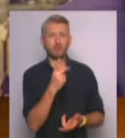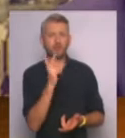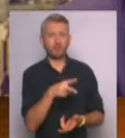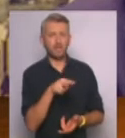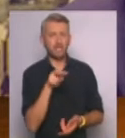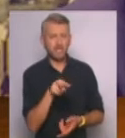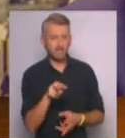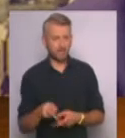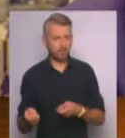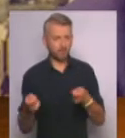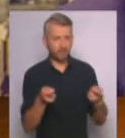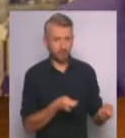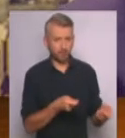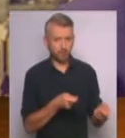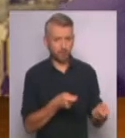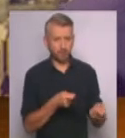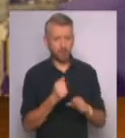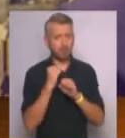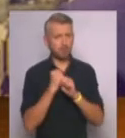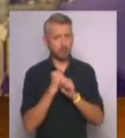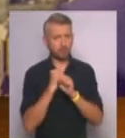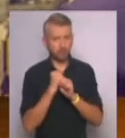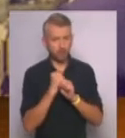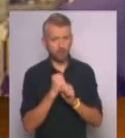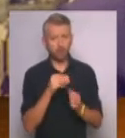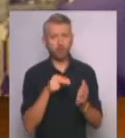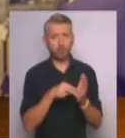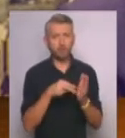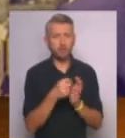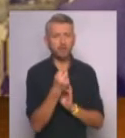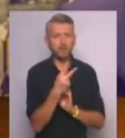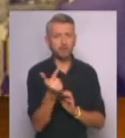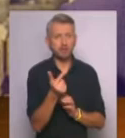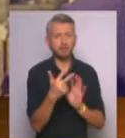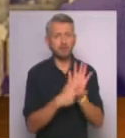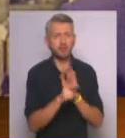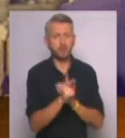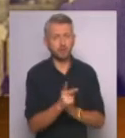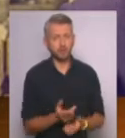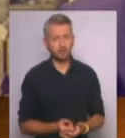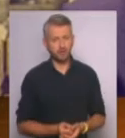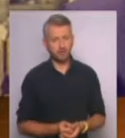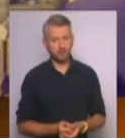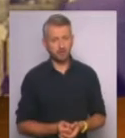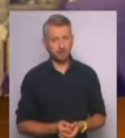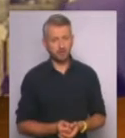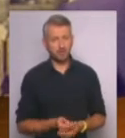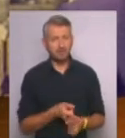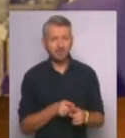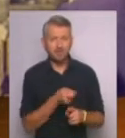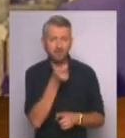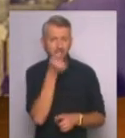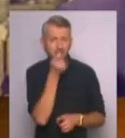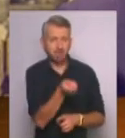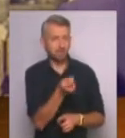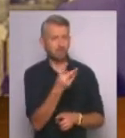літрів вивезу мішка коштує 12 гривень 80 копійок. Так, тобто це насправді... Це